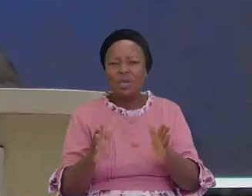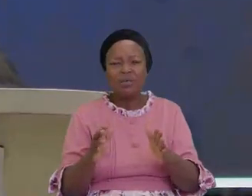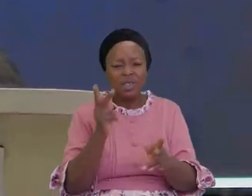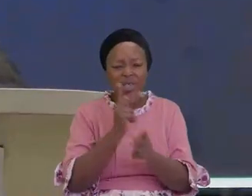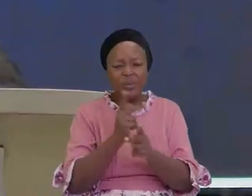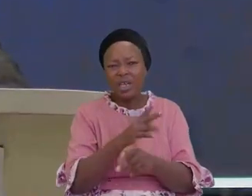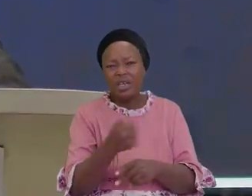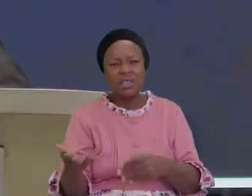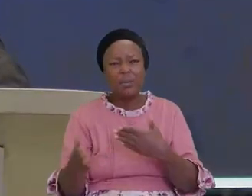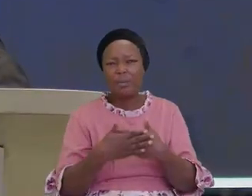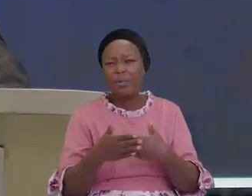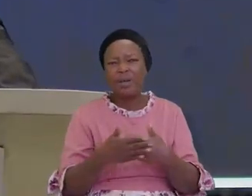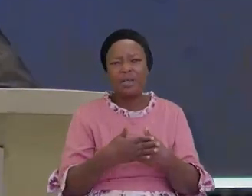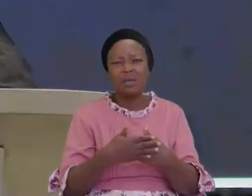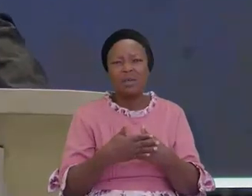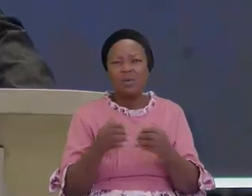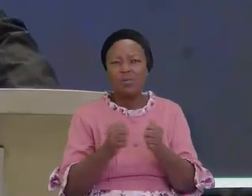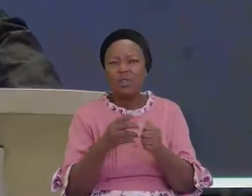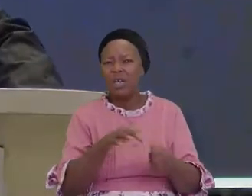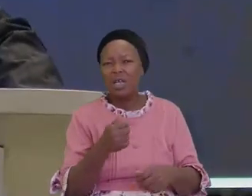sans rival.